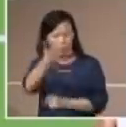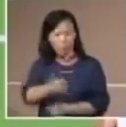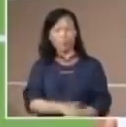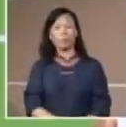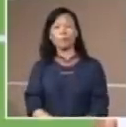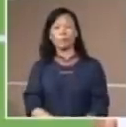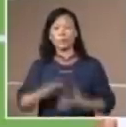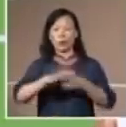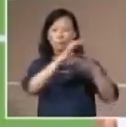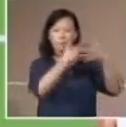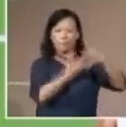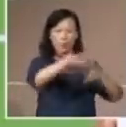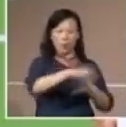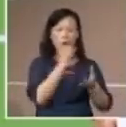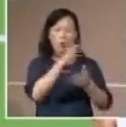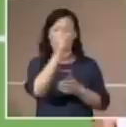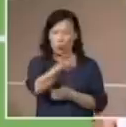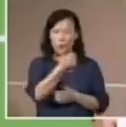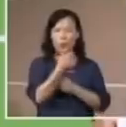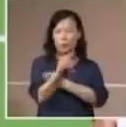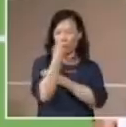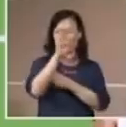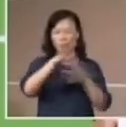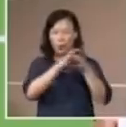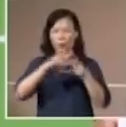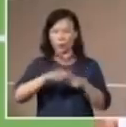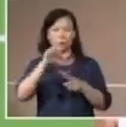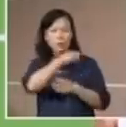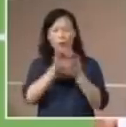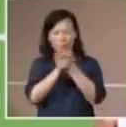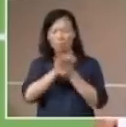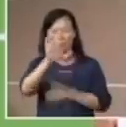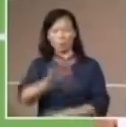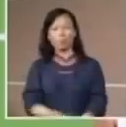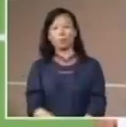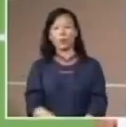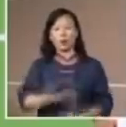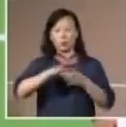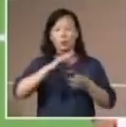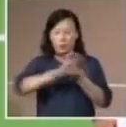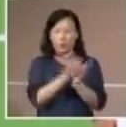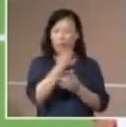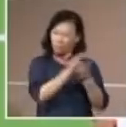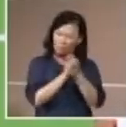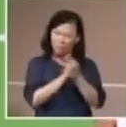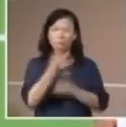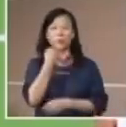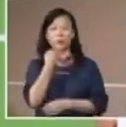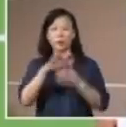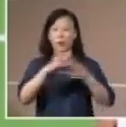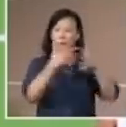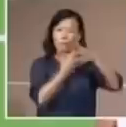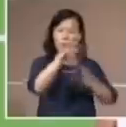友。美国就是一个上有力、上关心台湾的朋友，咱爱交伊做好。美国的